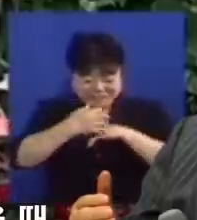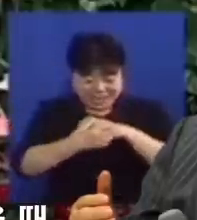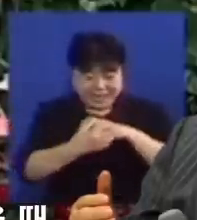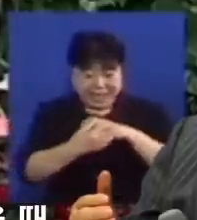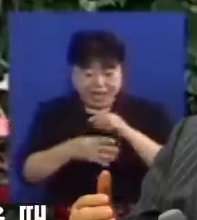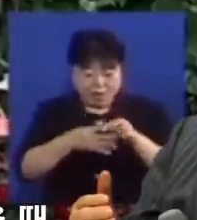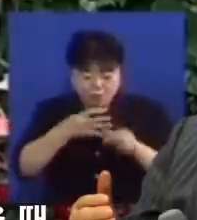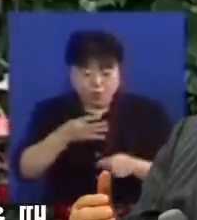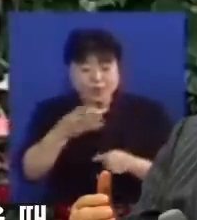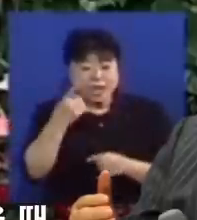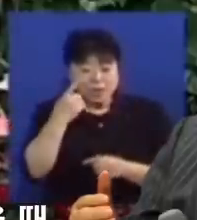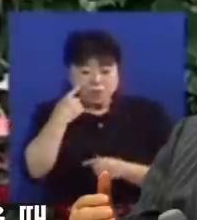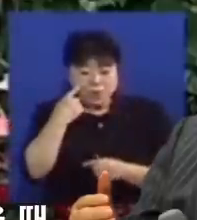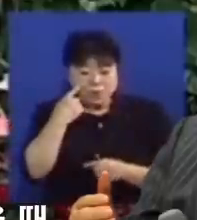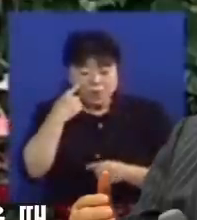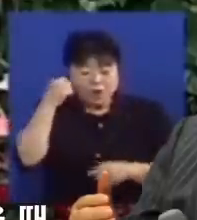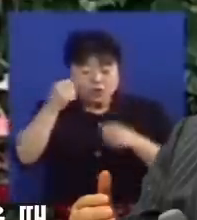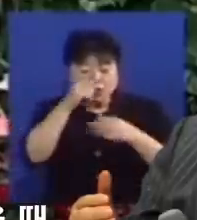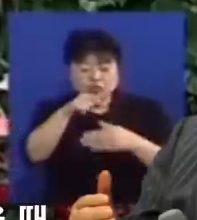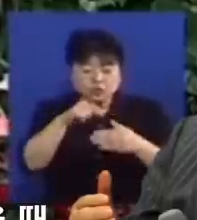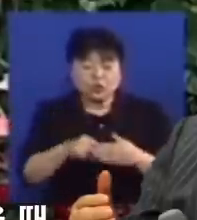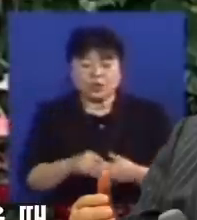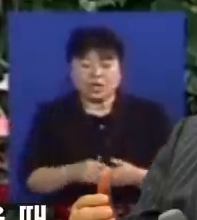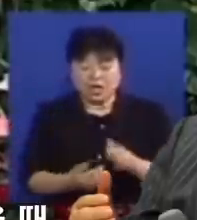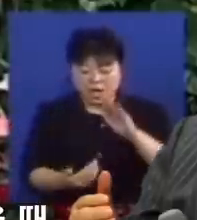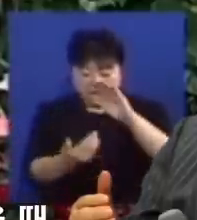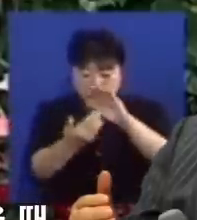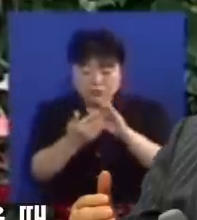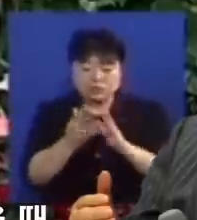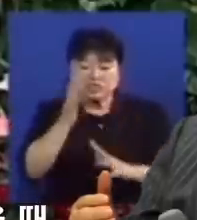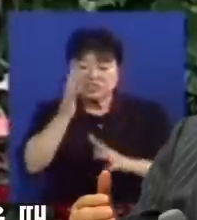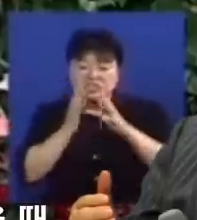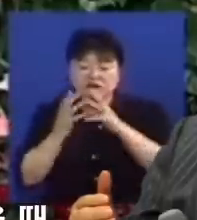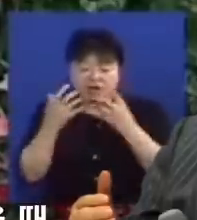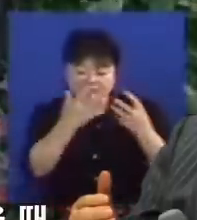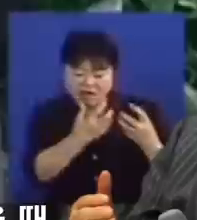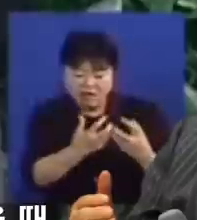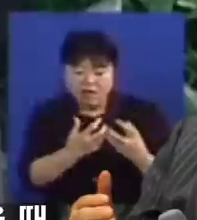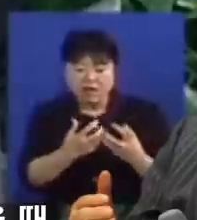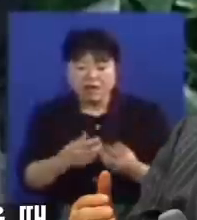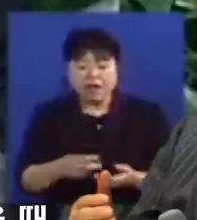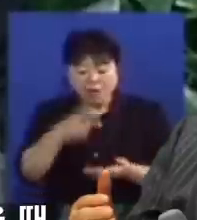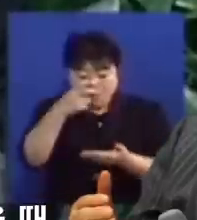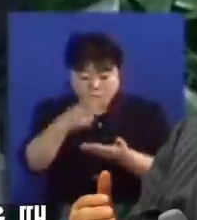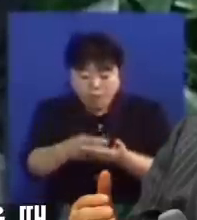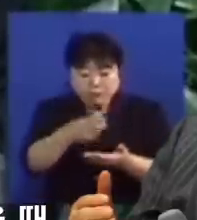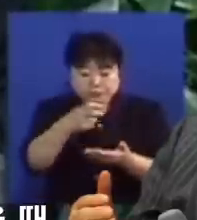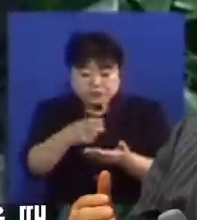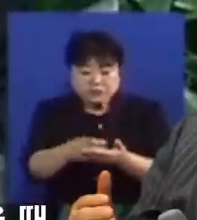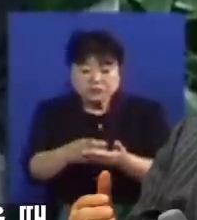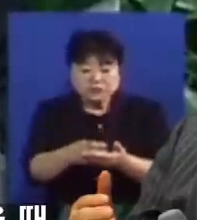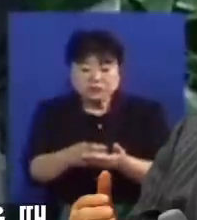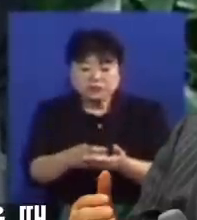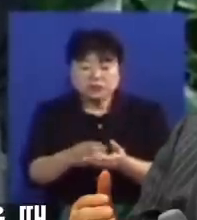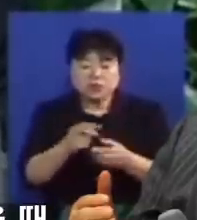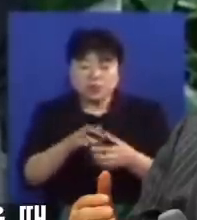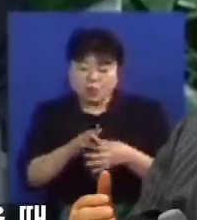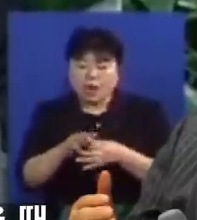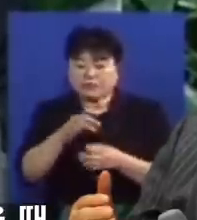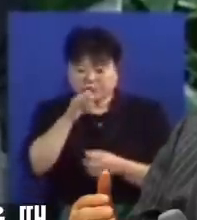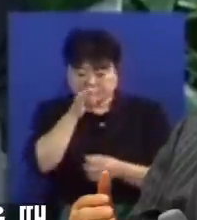보면서 동물 속에 이루어지는 정글의 법칙에 큰 관심을 기울여